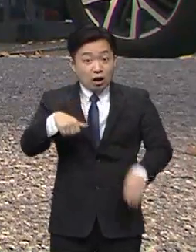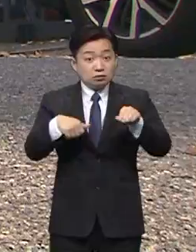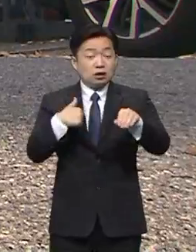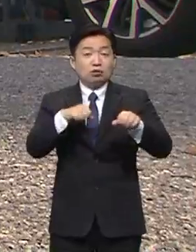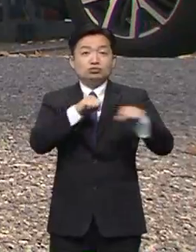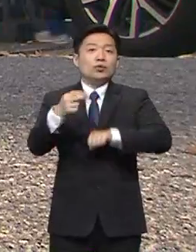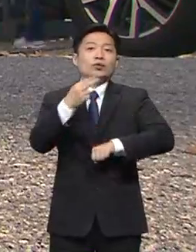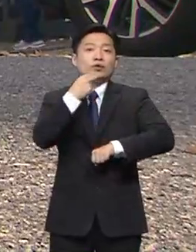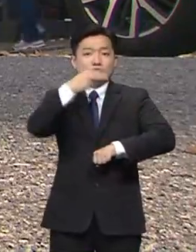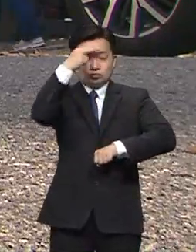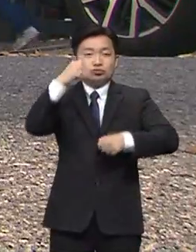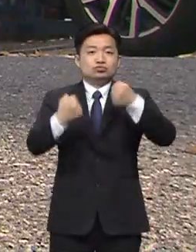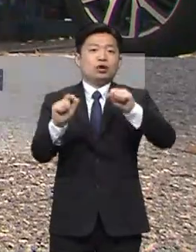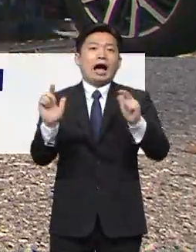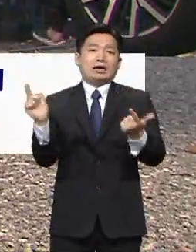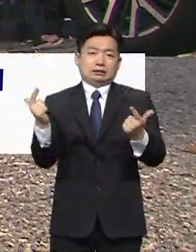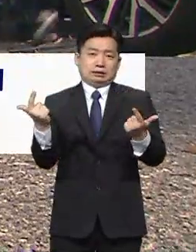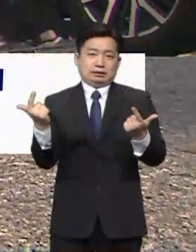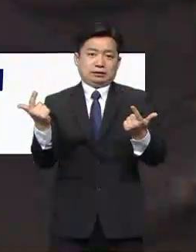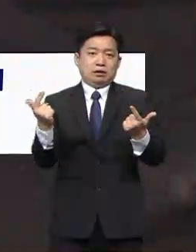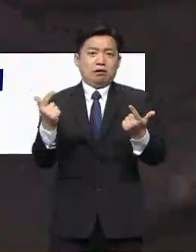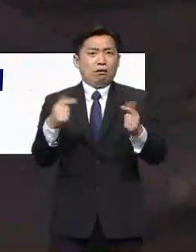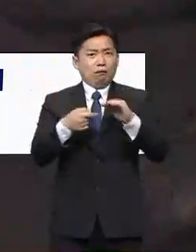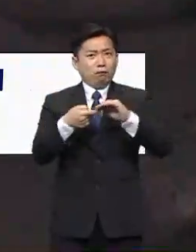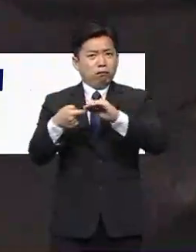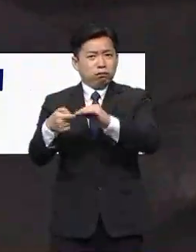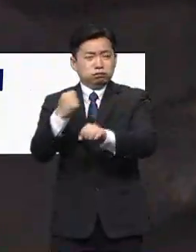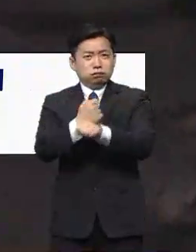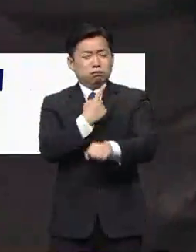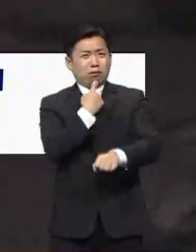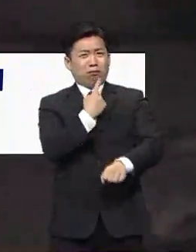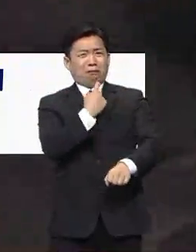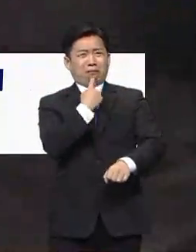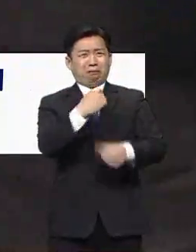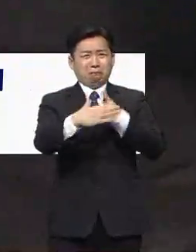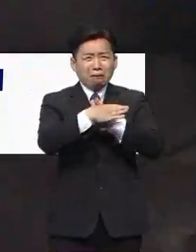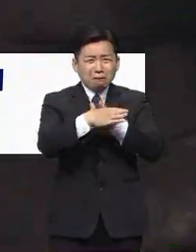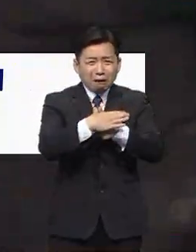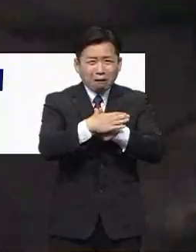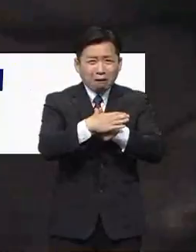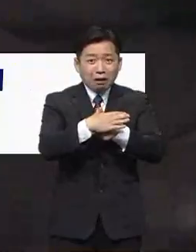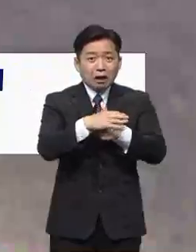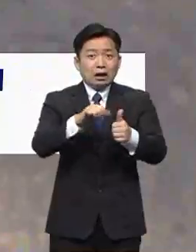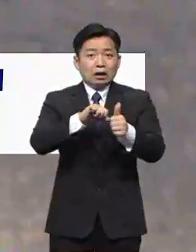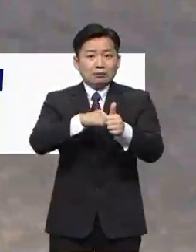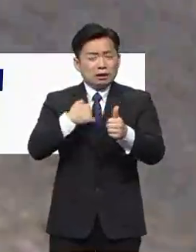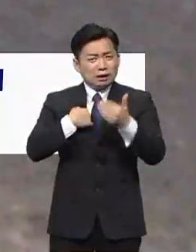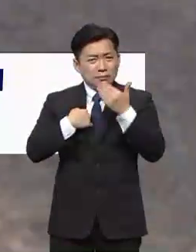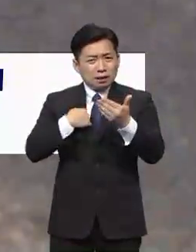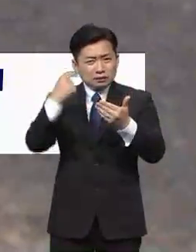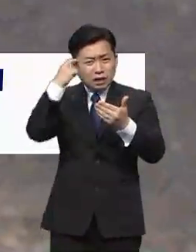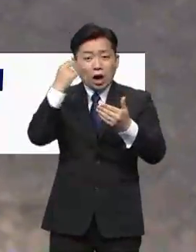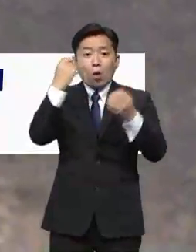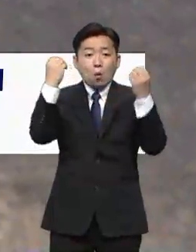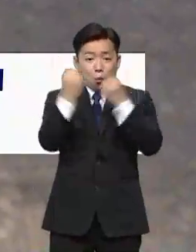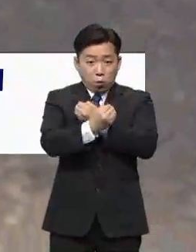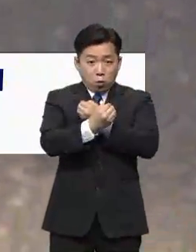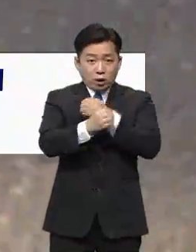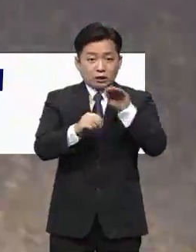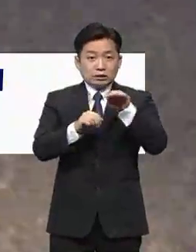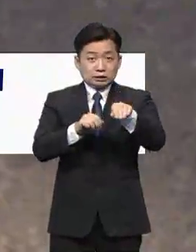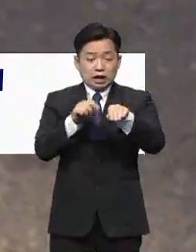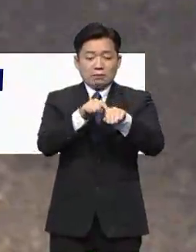않아 음주운전이 아닌데도 계속된 견인차 기사들의 협박에 양 씨는 처벌받을 수도 있다고 오해해 차